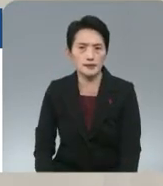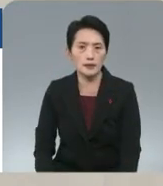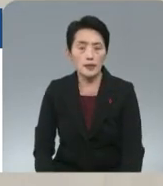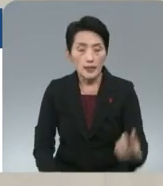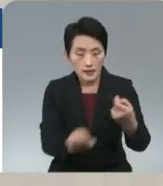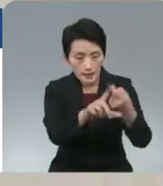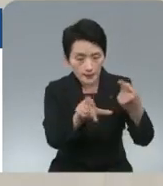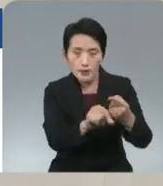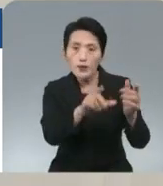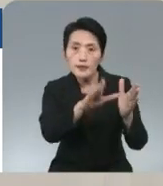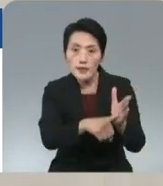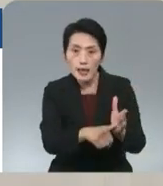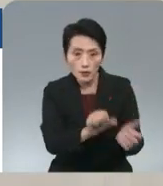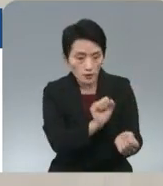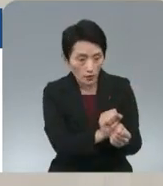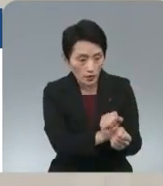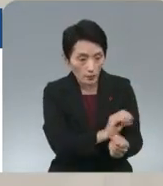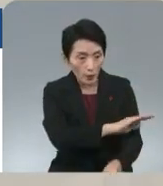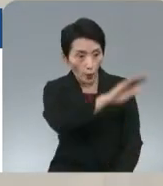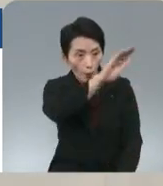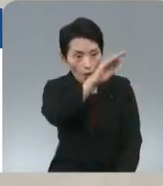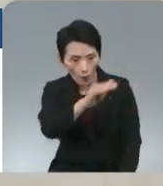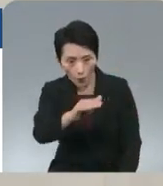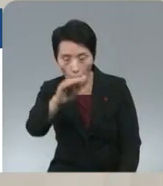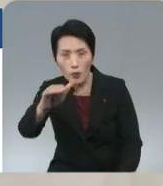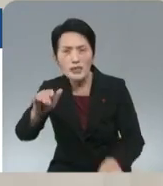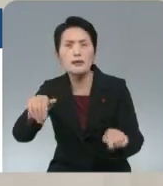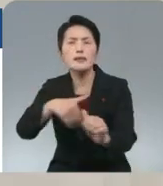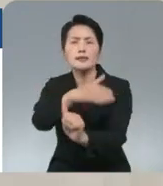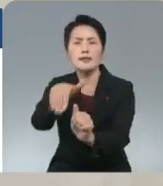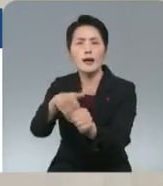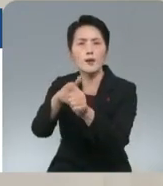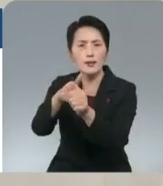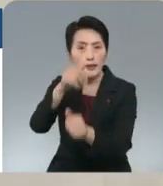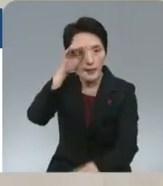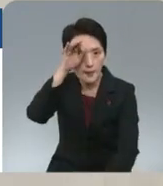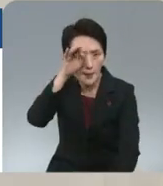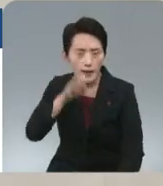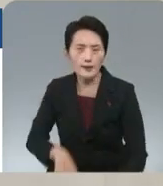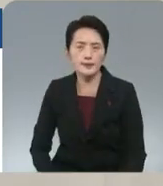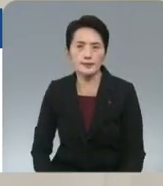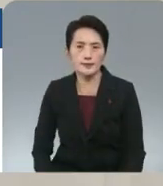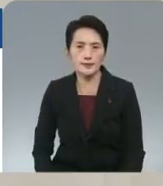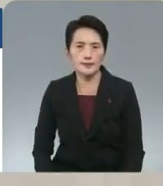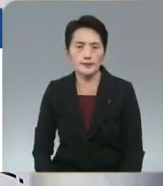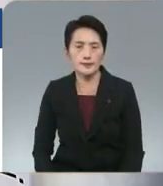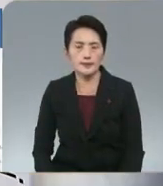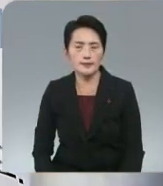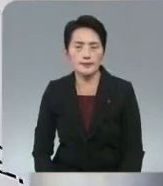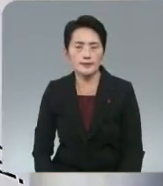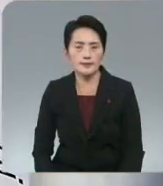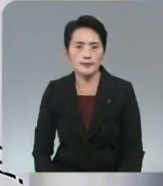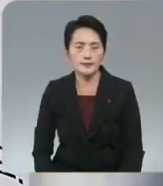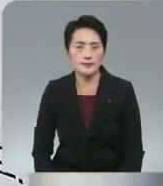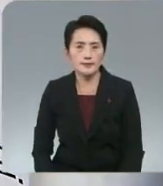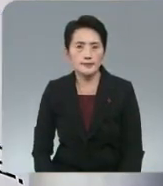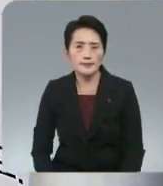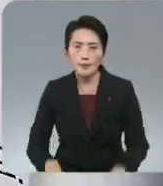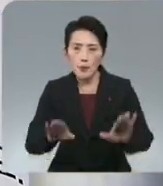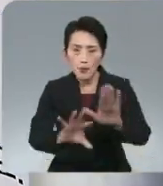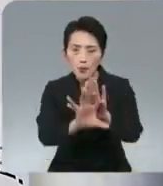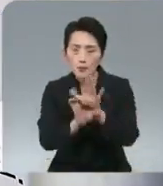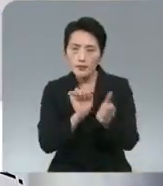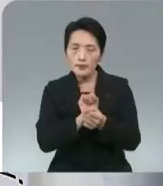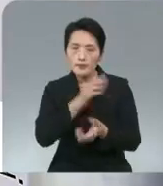verwandelt und später vollständig aufgehoben werden als der Zeitpunkt für die erste Stufe wird die Zeit vor und nach den